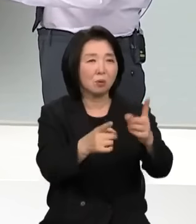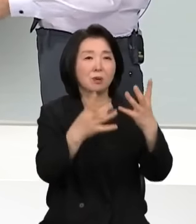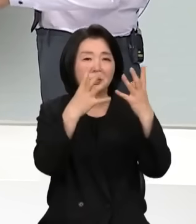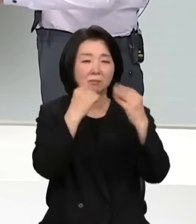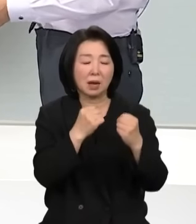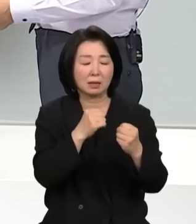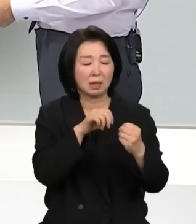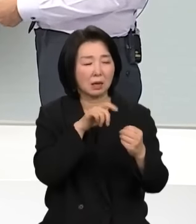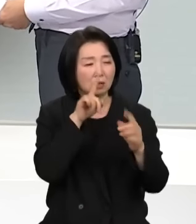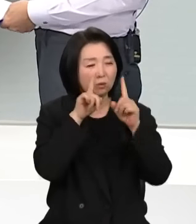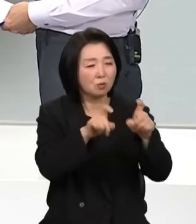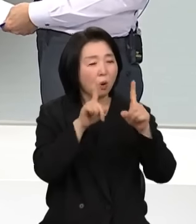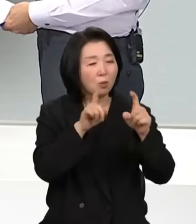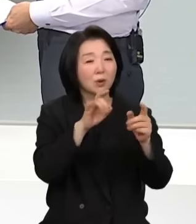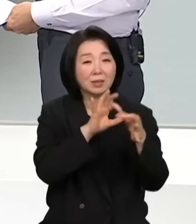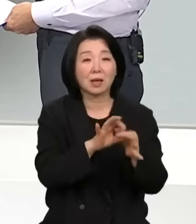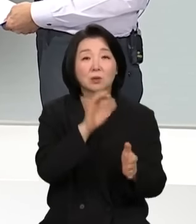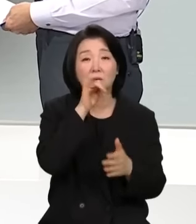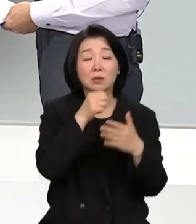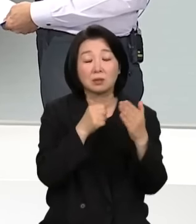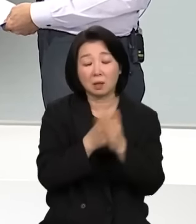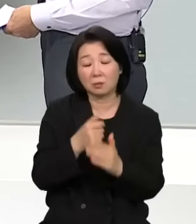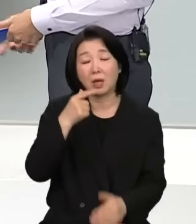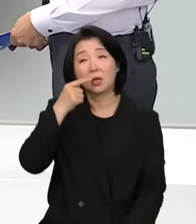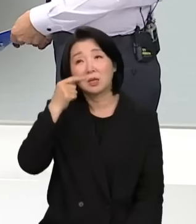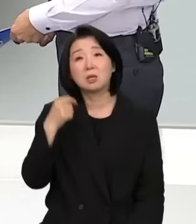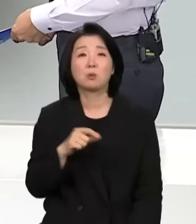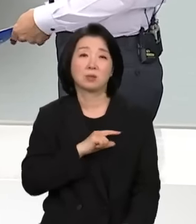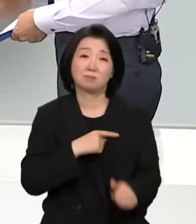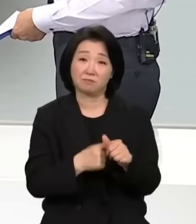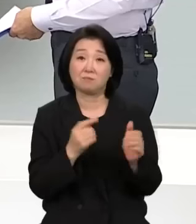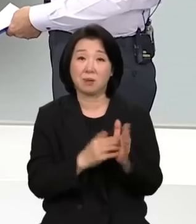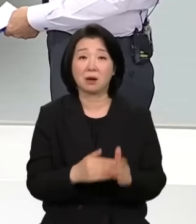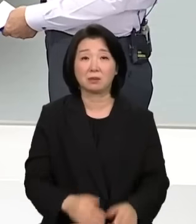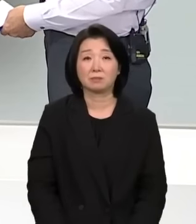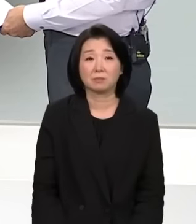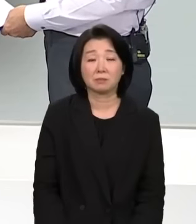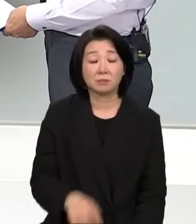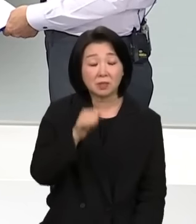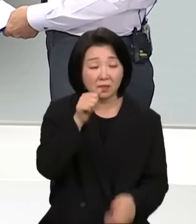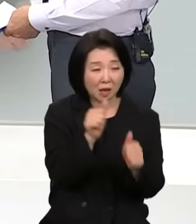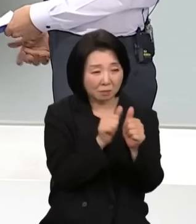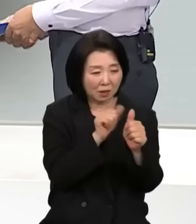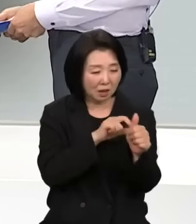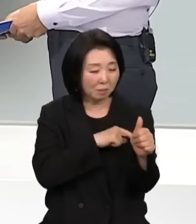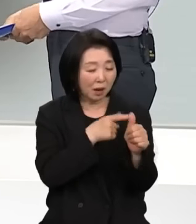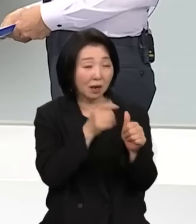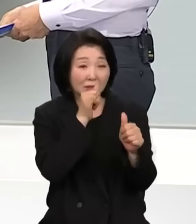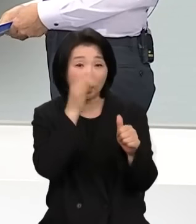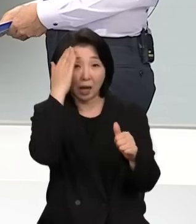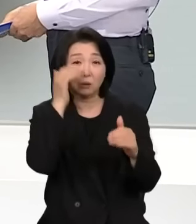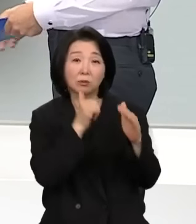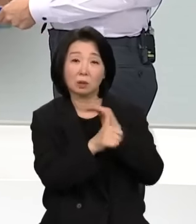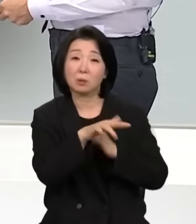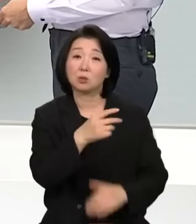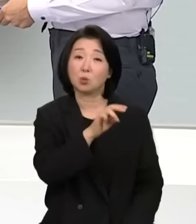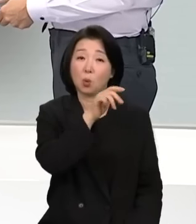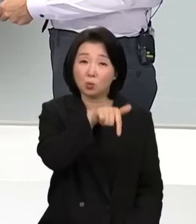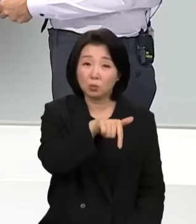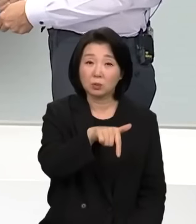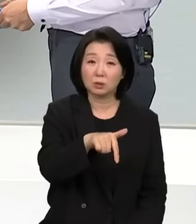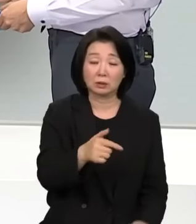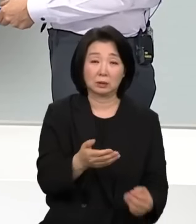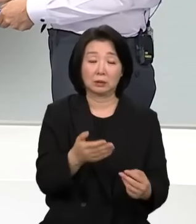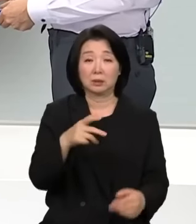의혹이 계속 나온다라는 뜻으로 일본 언론이 붙인 별명입니다 자 양파남 별명을 가진 한국정당 대표 조국 씨가 시한의